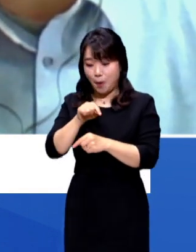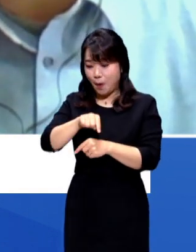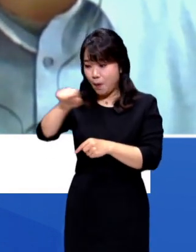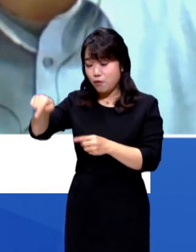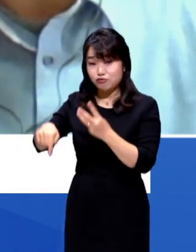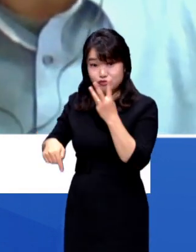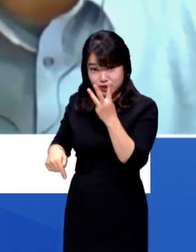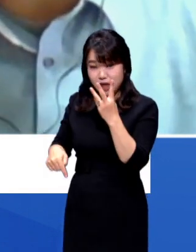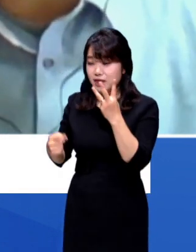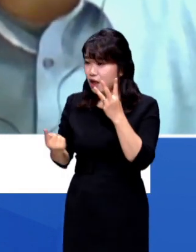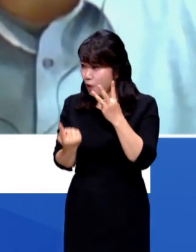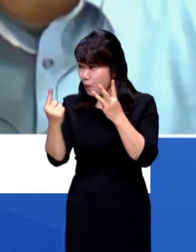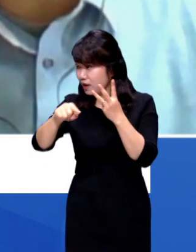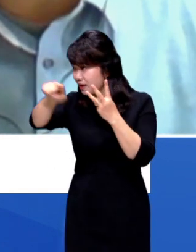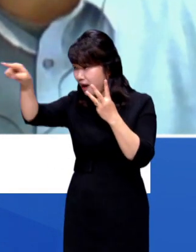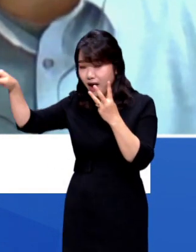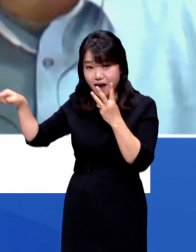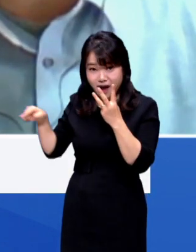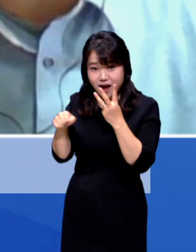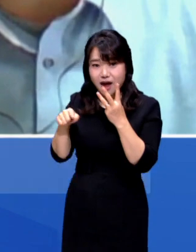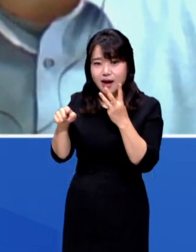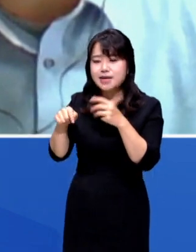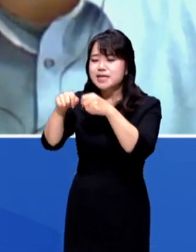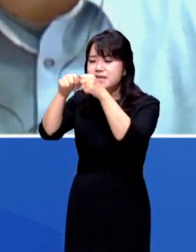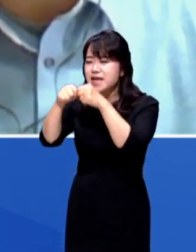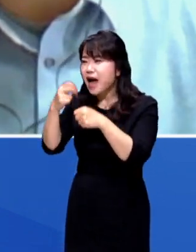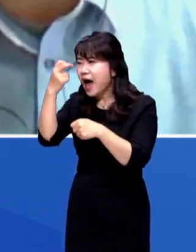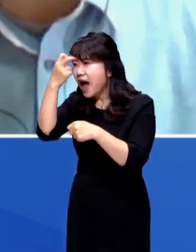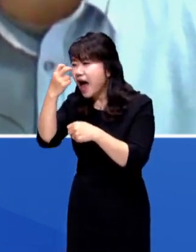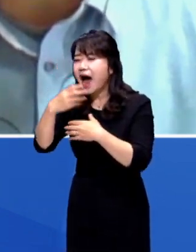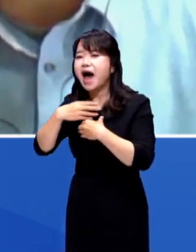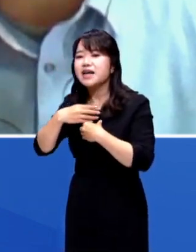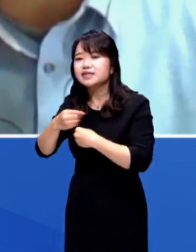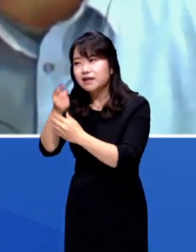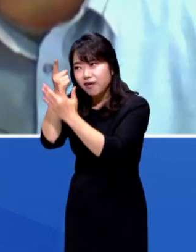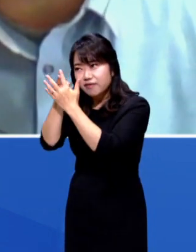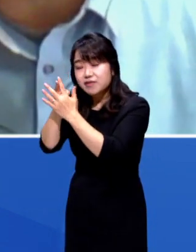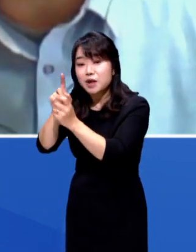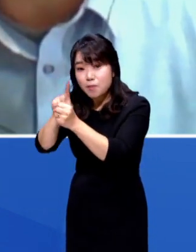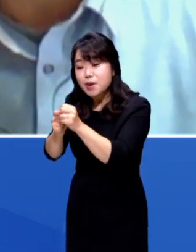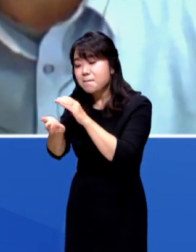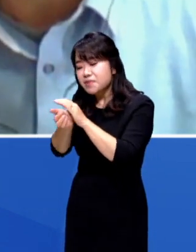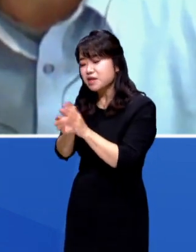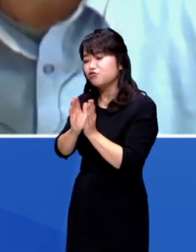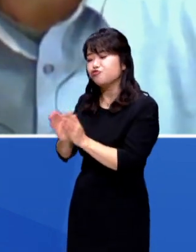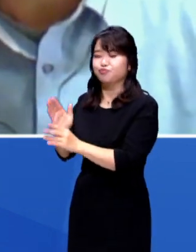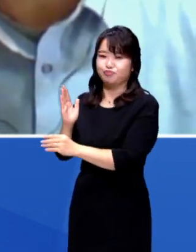단지를 제외하고는 전부 다 지금 저 정밀 안전진단을 위한 준비 단계에 있습니다.